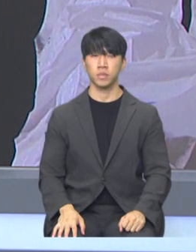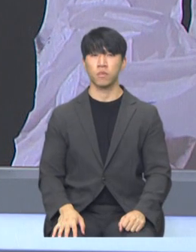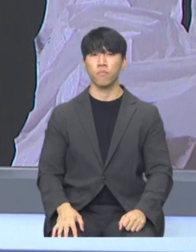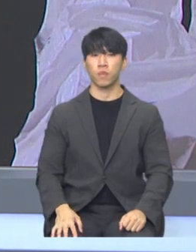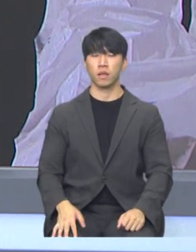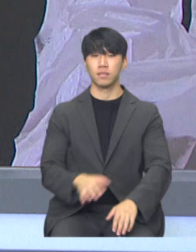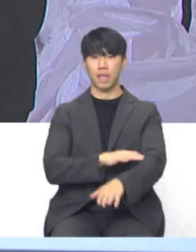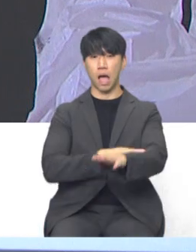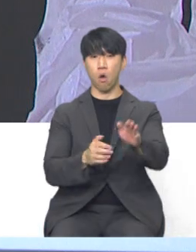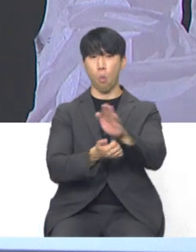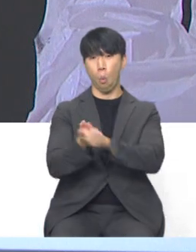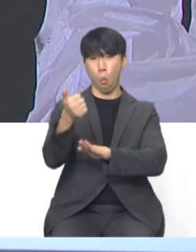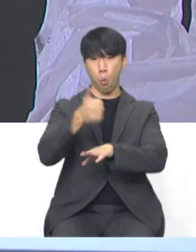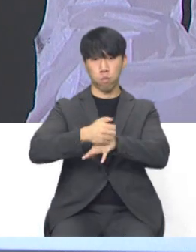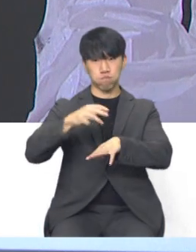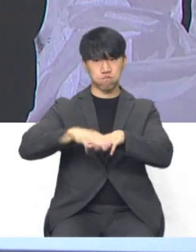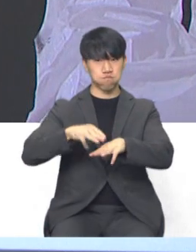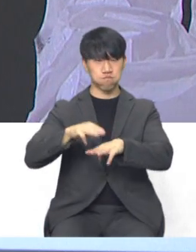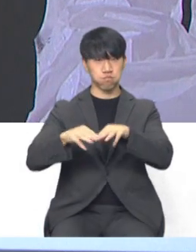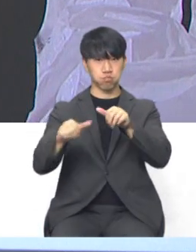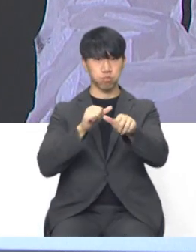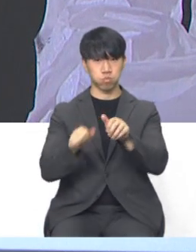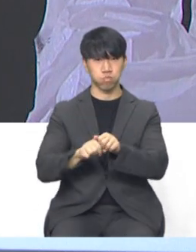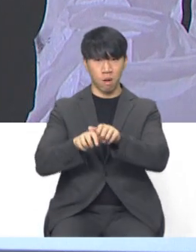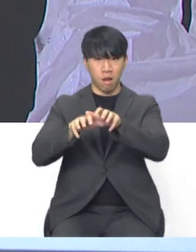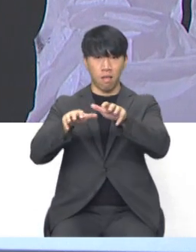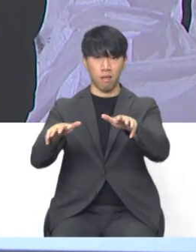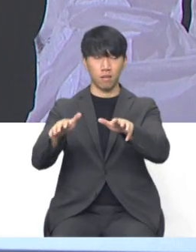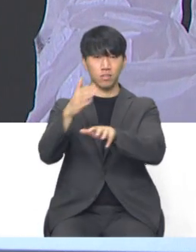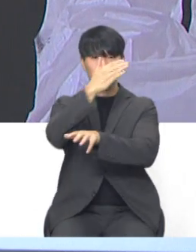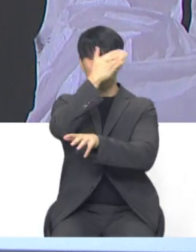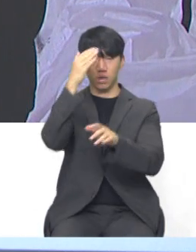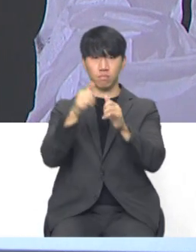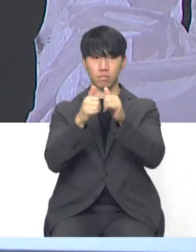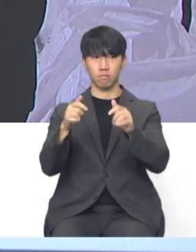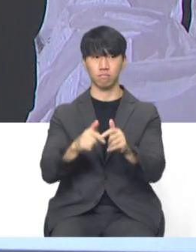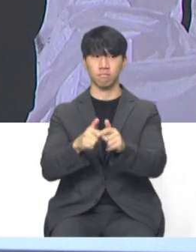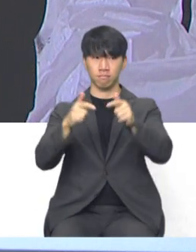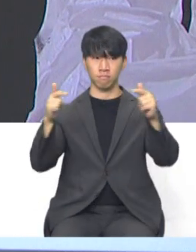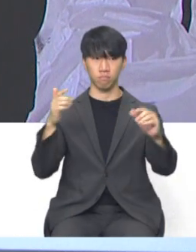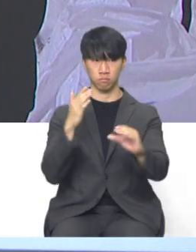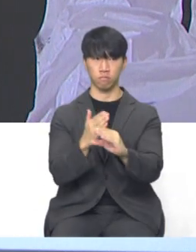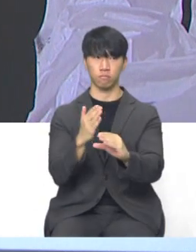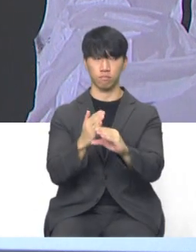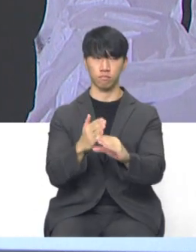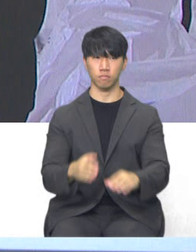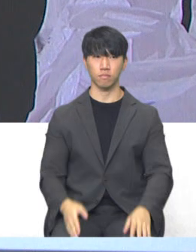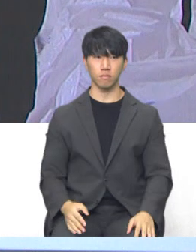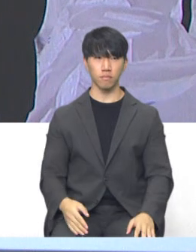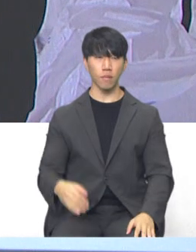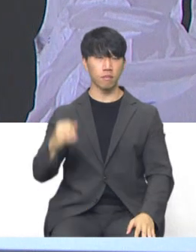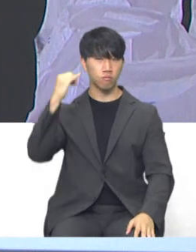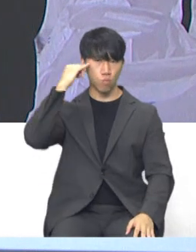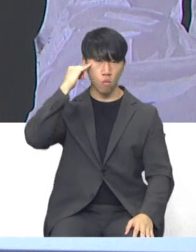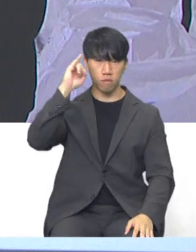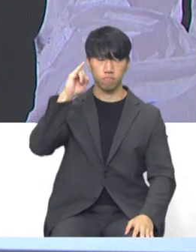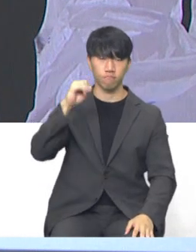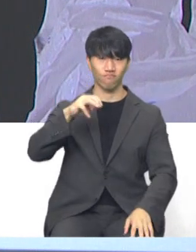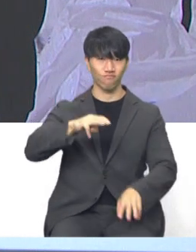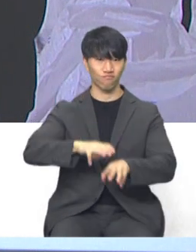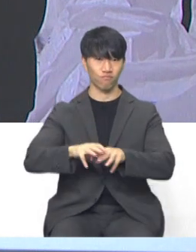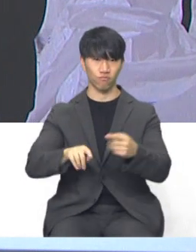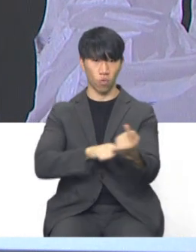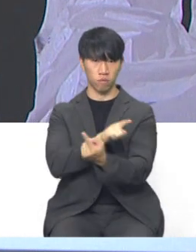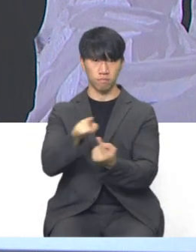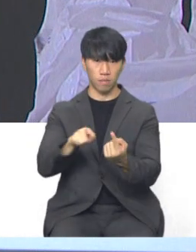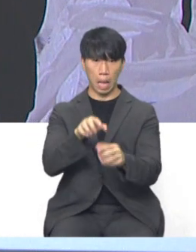성공한 청년 농부 등이 알려지면서 농촌으로 가는 젊은 층도 늘고 있습니다. 반짝이는 아이디어로 농업을 이끌고